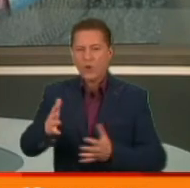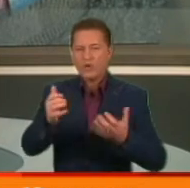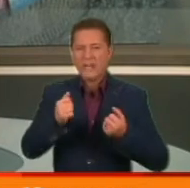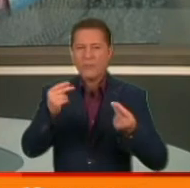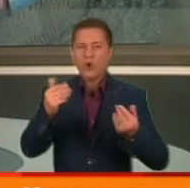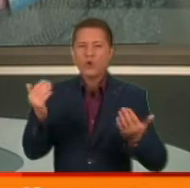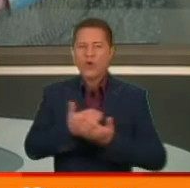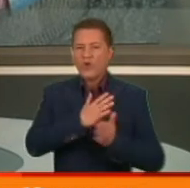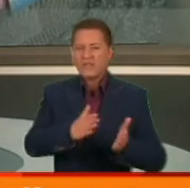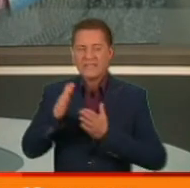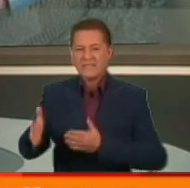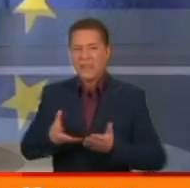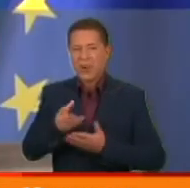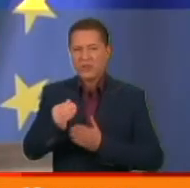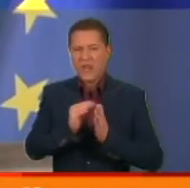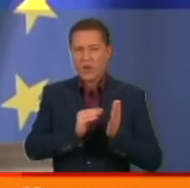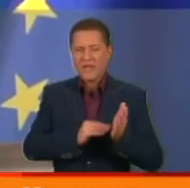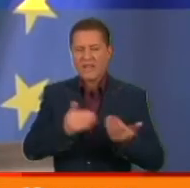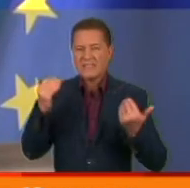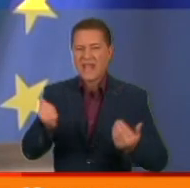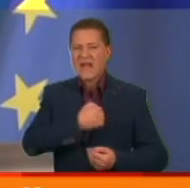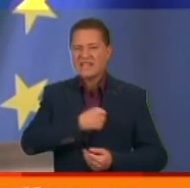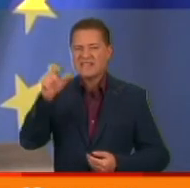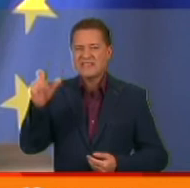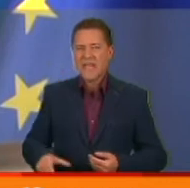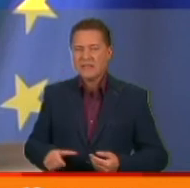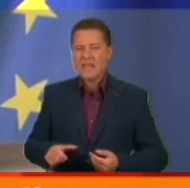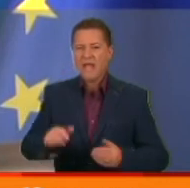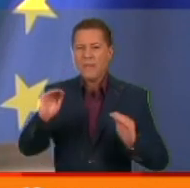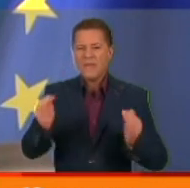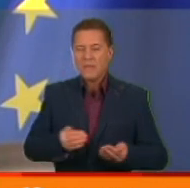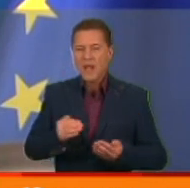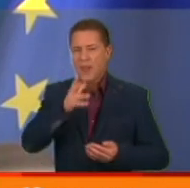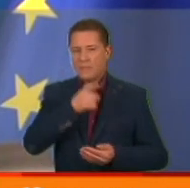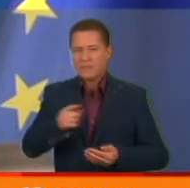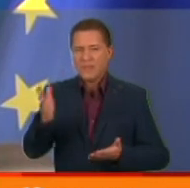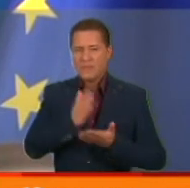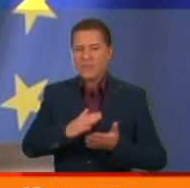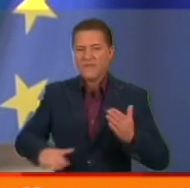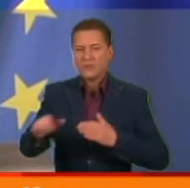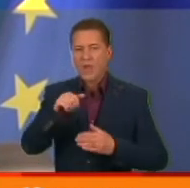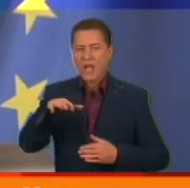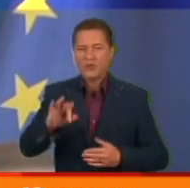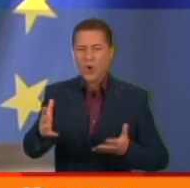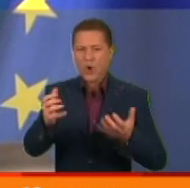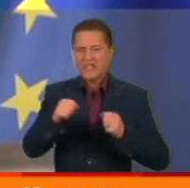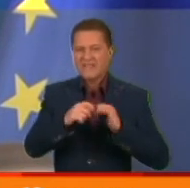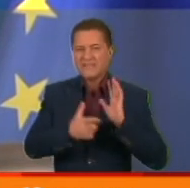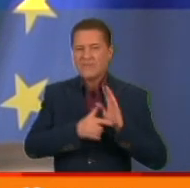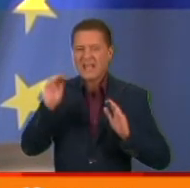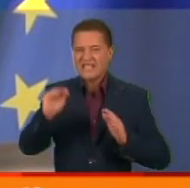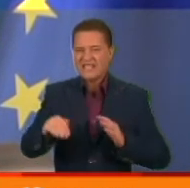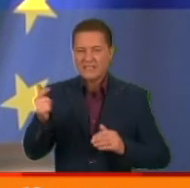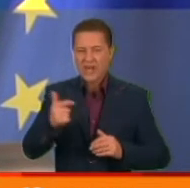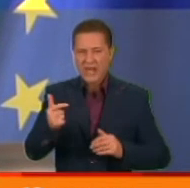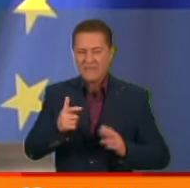новою системою нарахування. Зараз солдат мінімально під час перебування в зоні АТО отримує 17 тисяч гривень. 7 тисяч – це